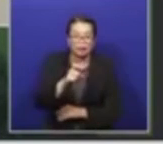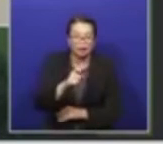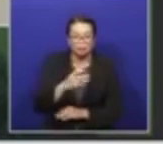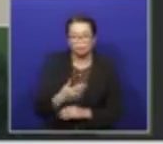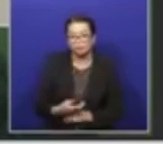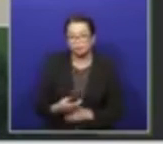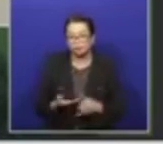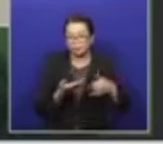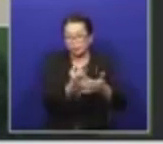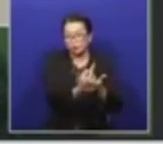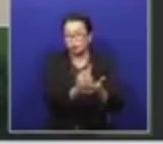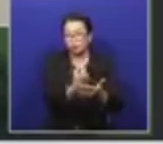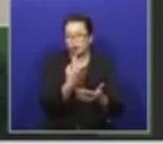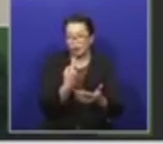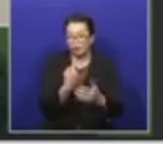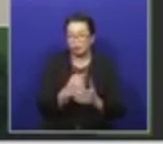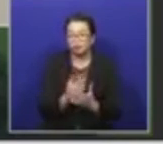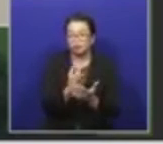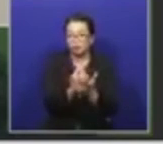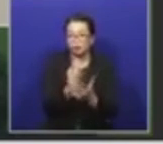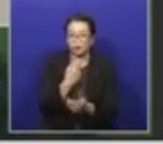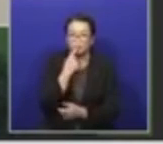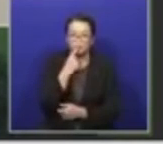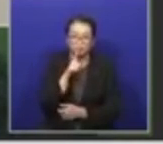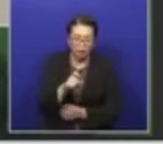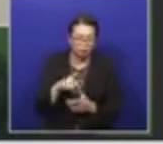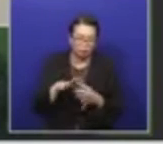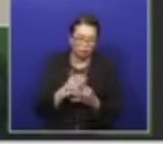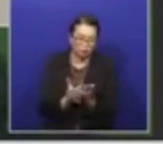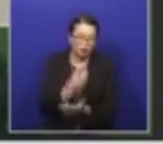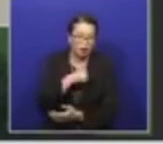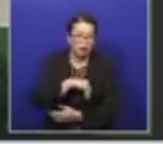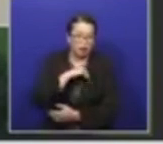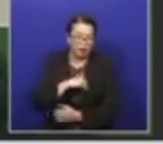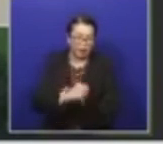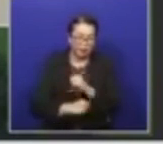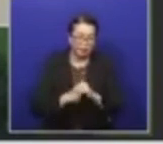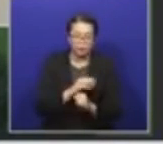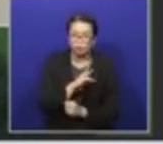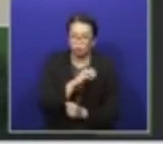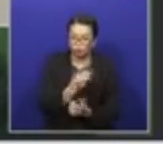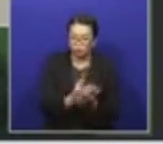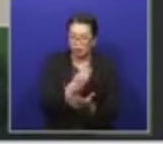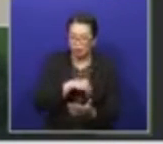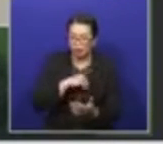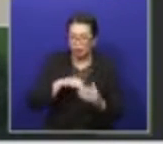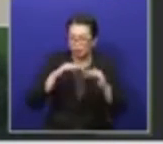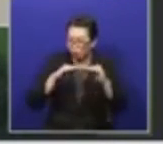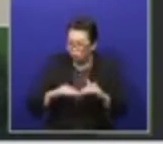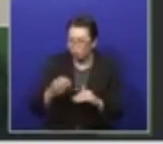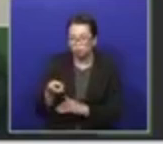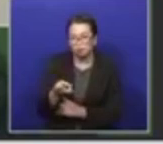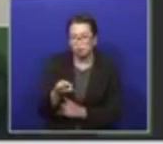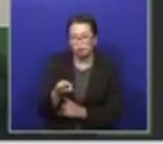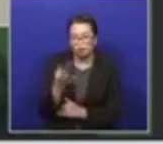าชี้แจงนะครับโดยเฉพาะในเรื่องรายได้นะครับปี60นี่รายได้